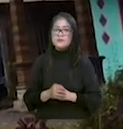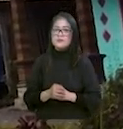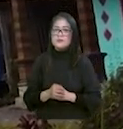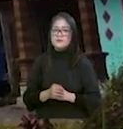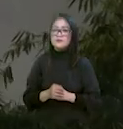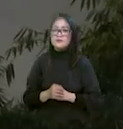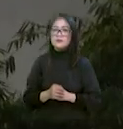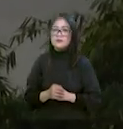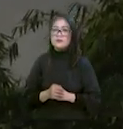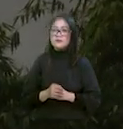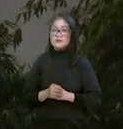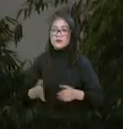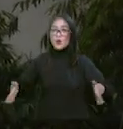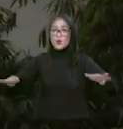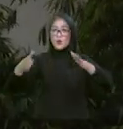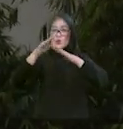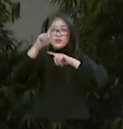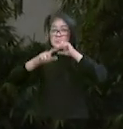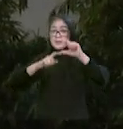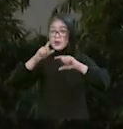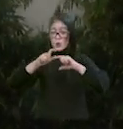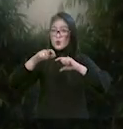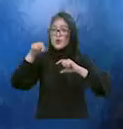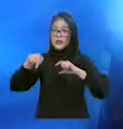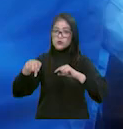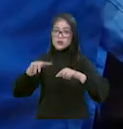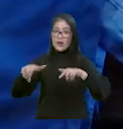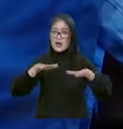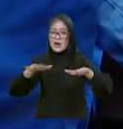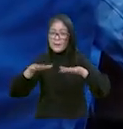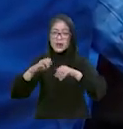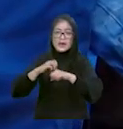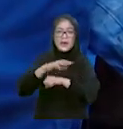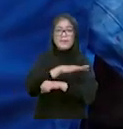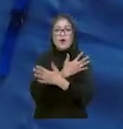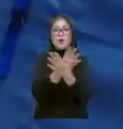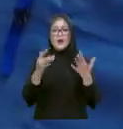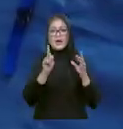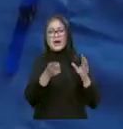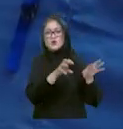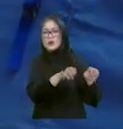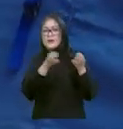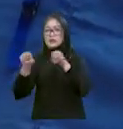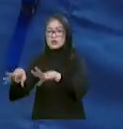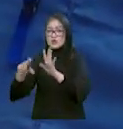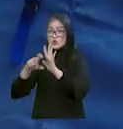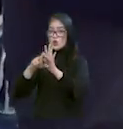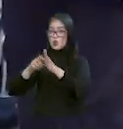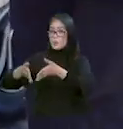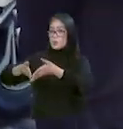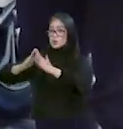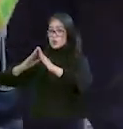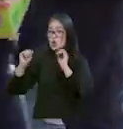bencana gunung api Semeru membuat warga harus hidup di posko pengungsian salah satunya di posko darurat yang berada di desa penanggal